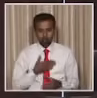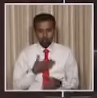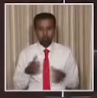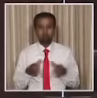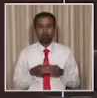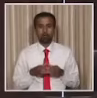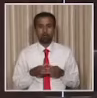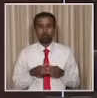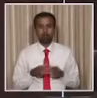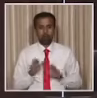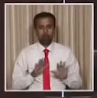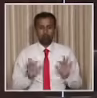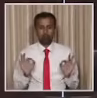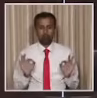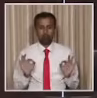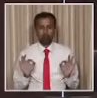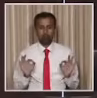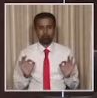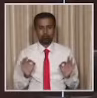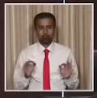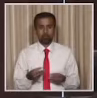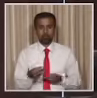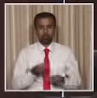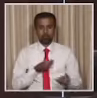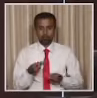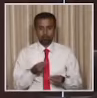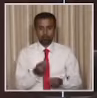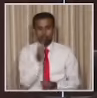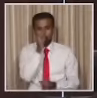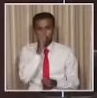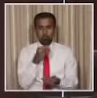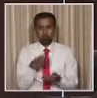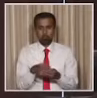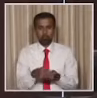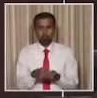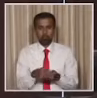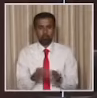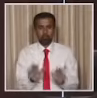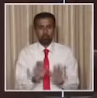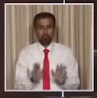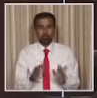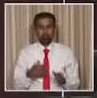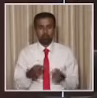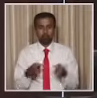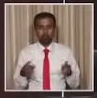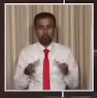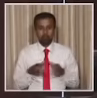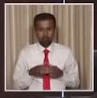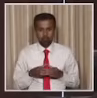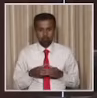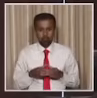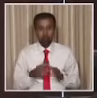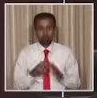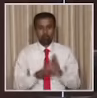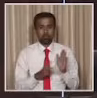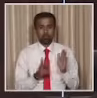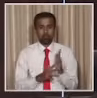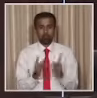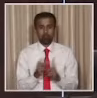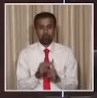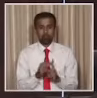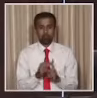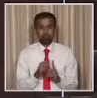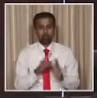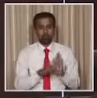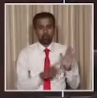අපේ පක්ෂ කණ්ඩායම අපි හසුර ගන්න නිසා ඩීල් දාන හොරු රකින්න ඒ කට්ටිය නෙමෙයි අපි අපේ විපක්ෂ කණ්ඩායම එතකොට ජනතා විමුක්ති පෙරමුණ අපි දන්නවා